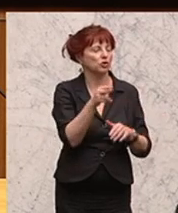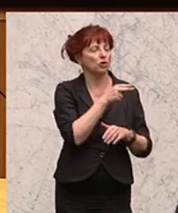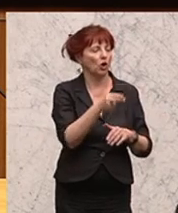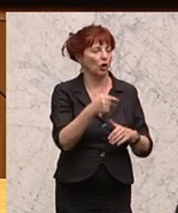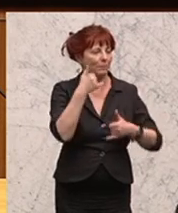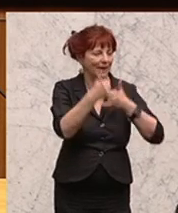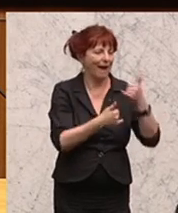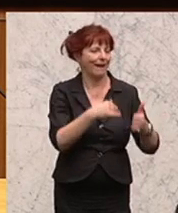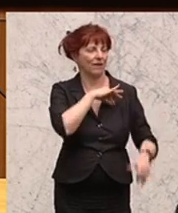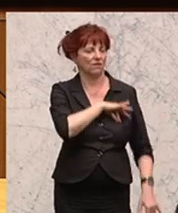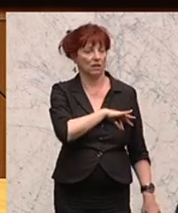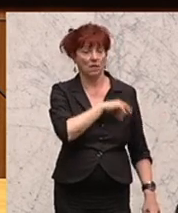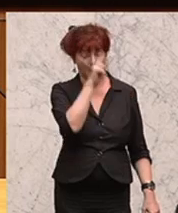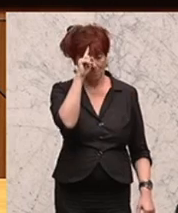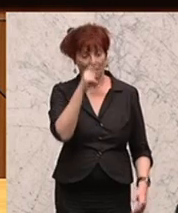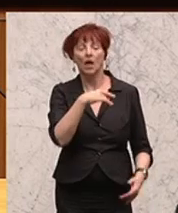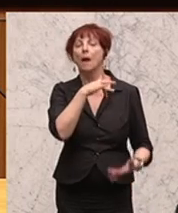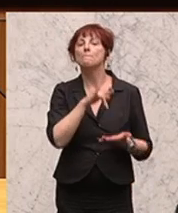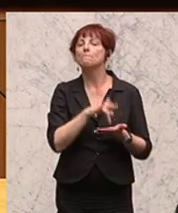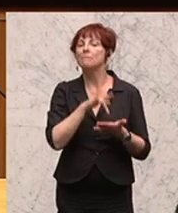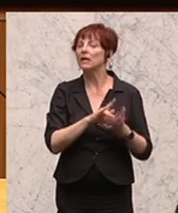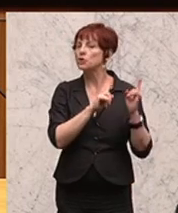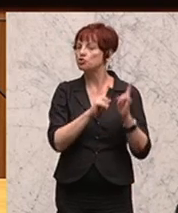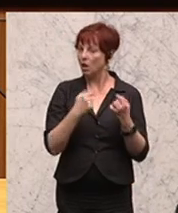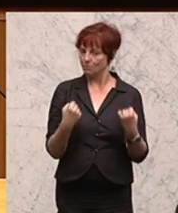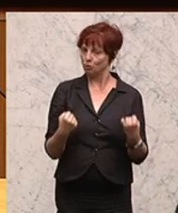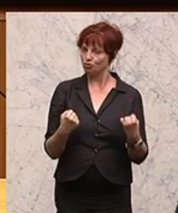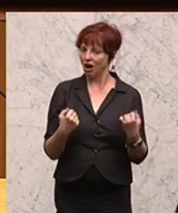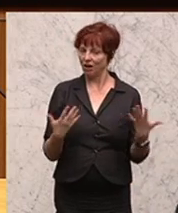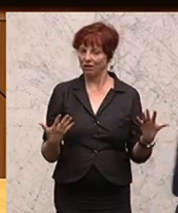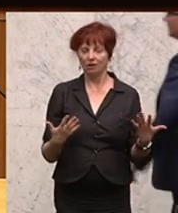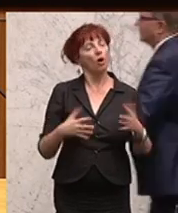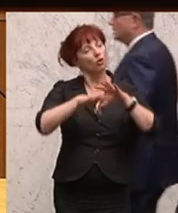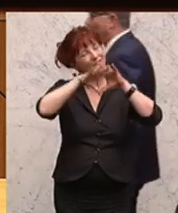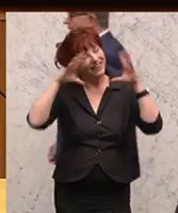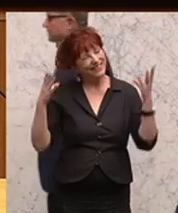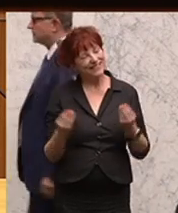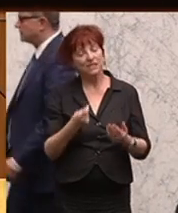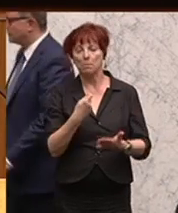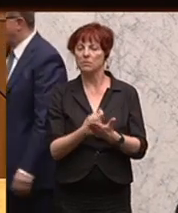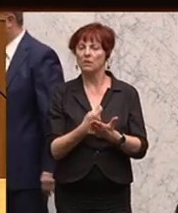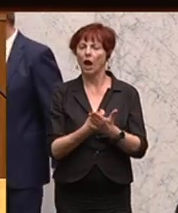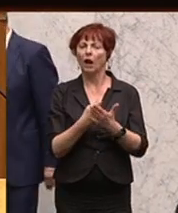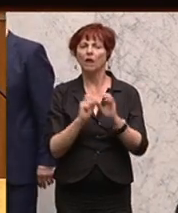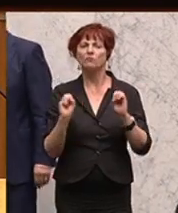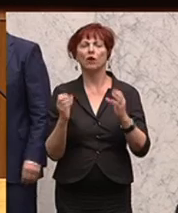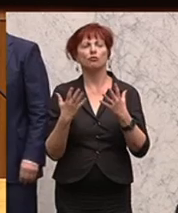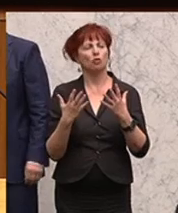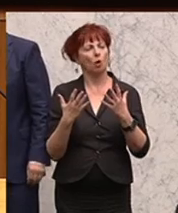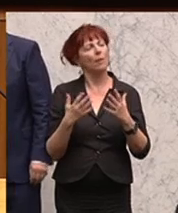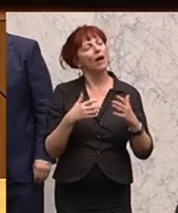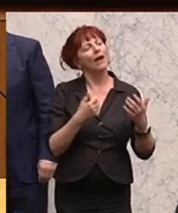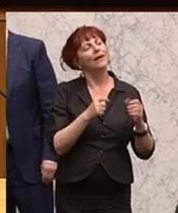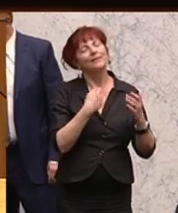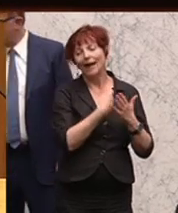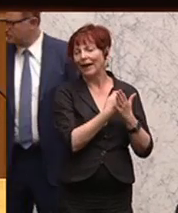eine konkrete Stärkung des Mittelstandes. Und in Summe bringt die hier vorgestellte Tarifreform allein in diesem